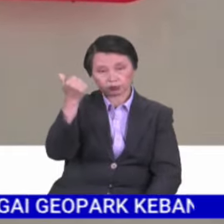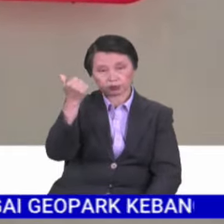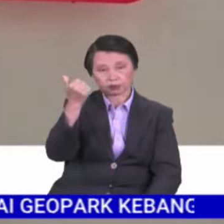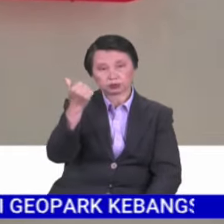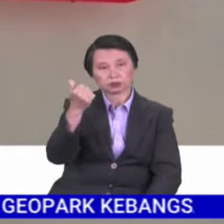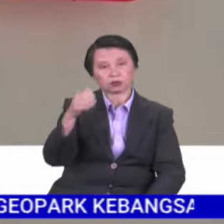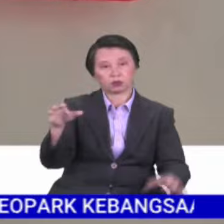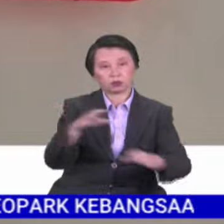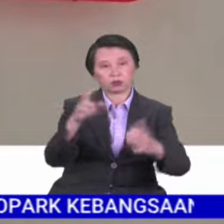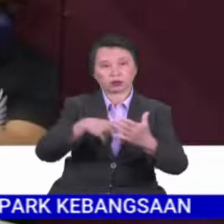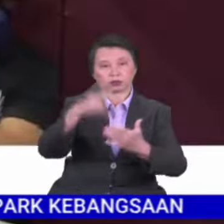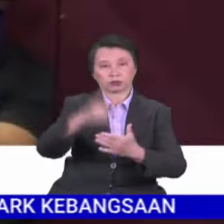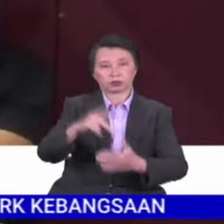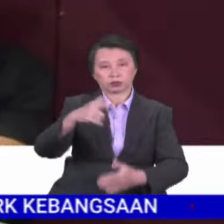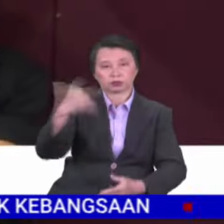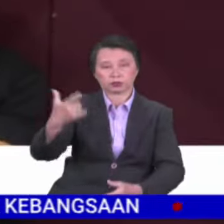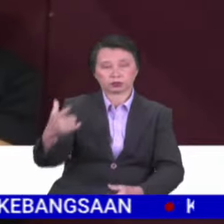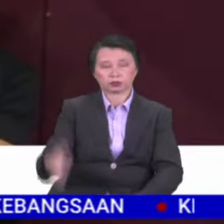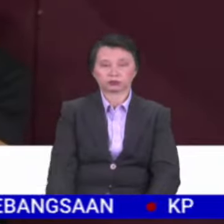kata membuat program-program lain.